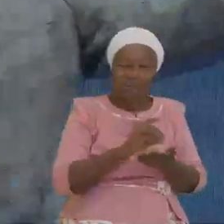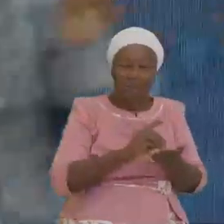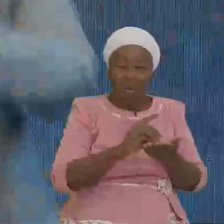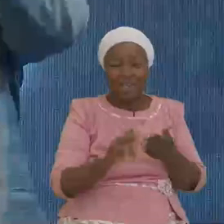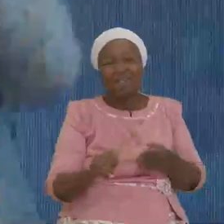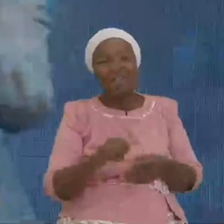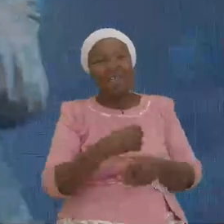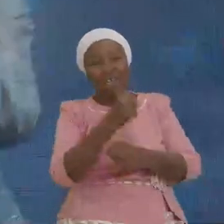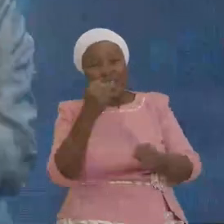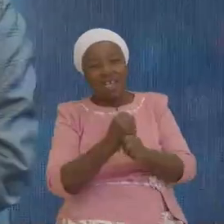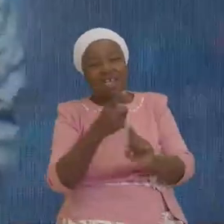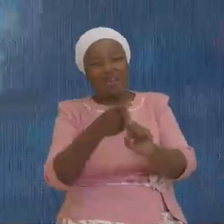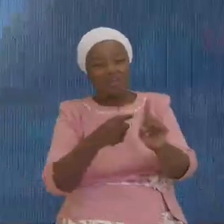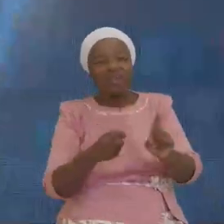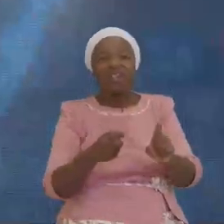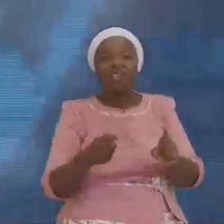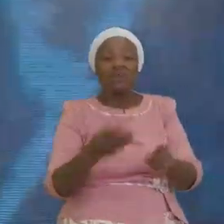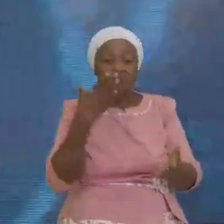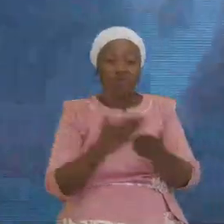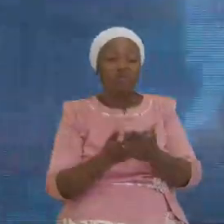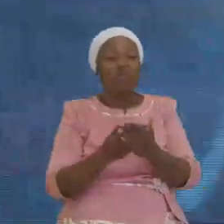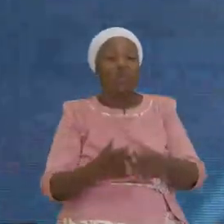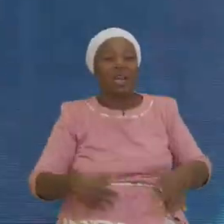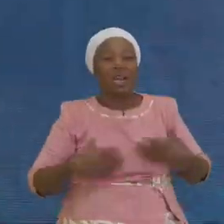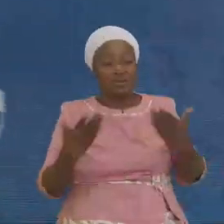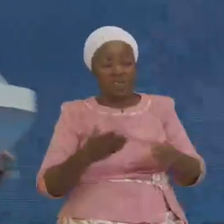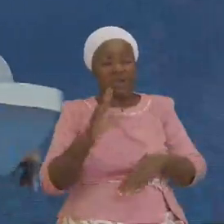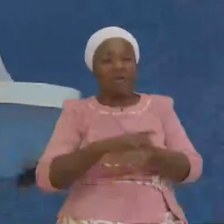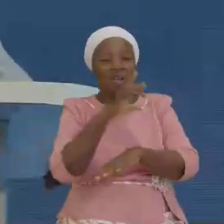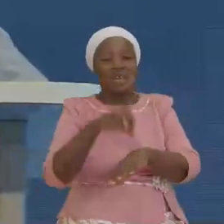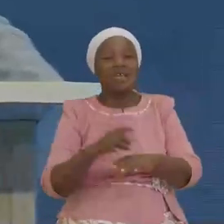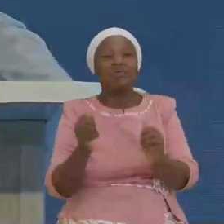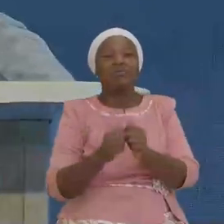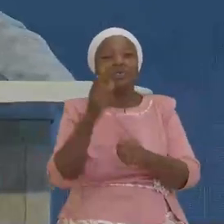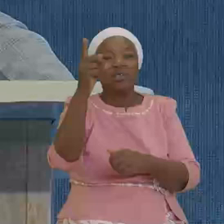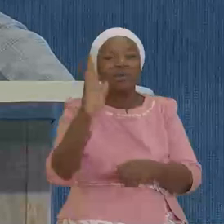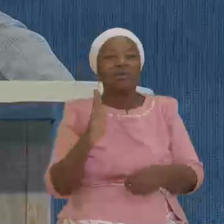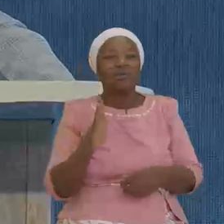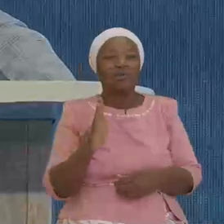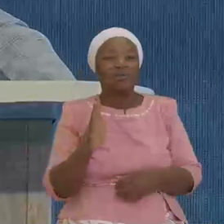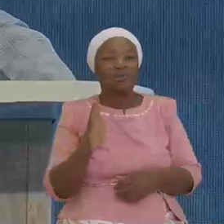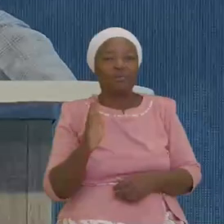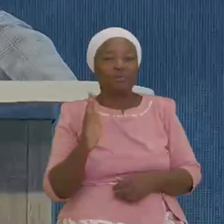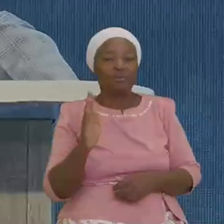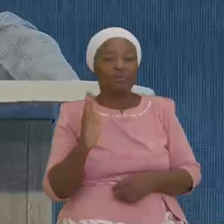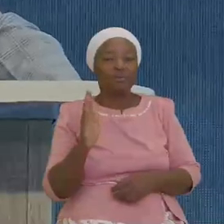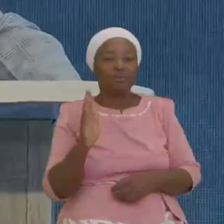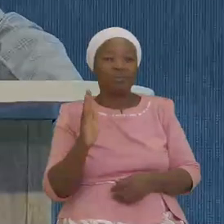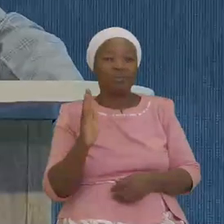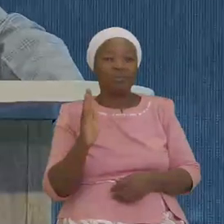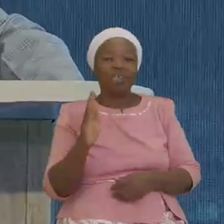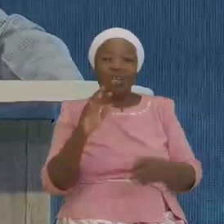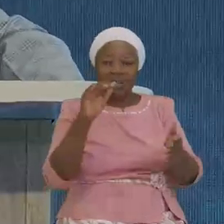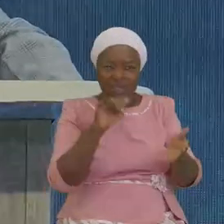Tu auras au quotidien, au mensuel et à l'annuel les soins